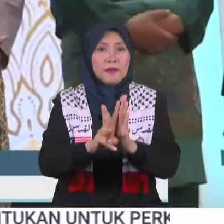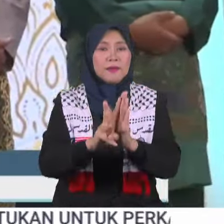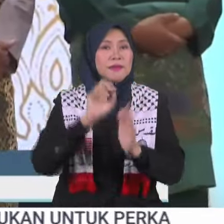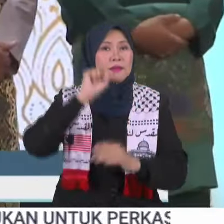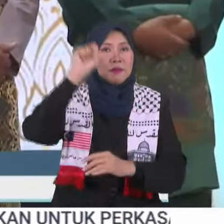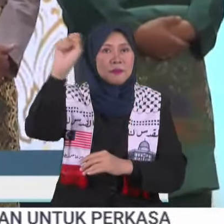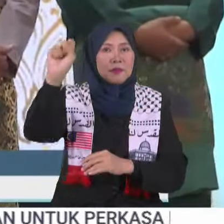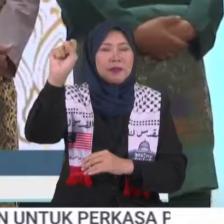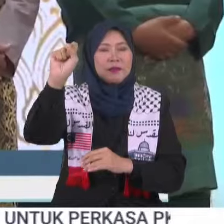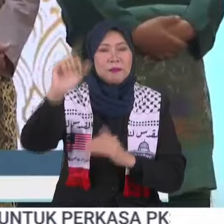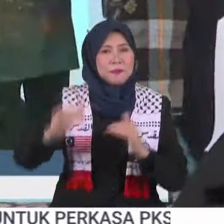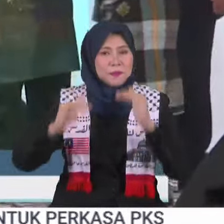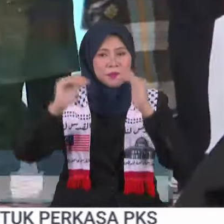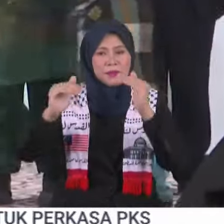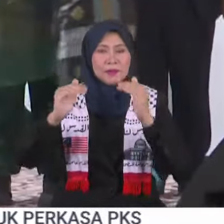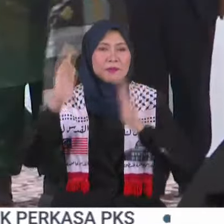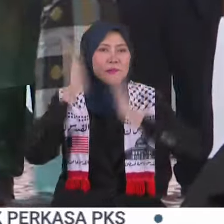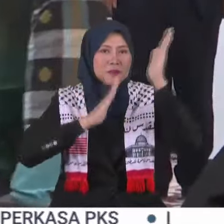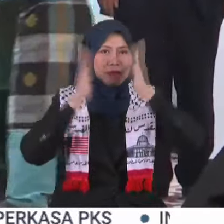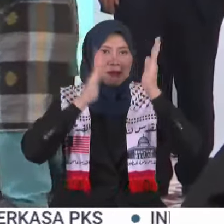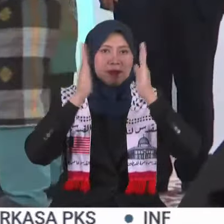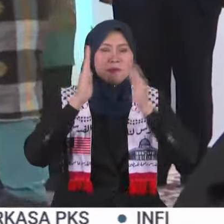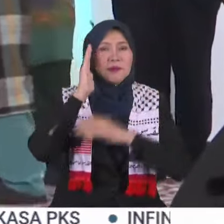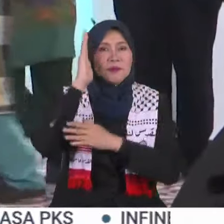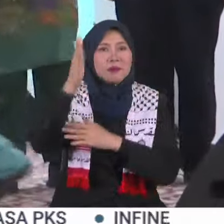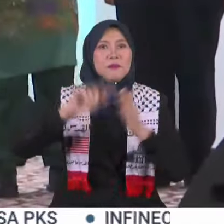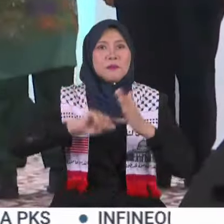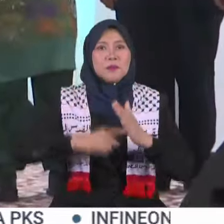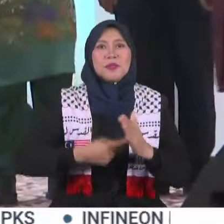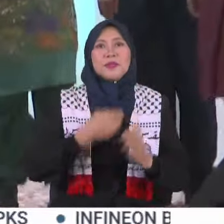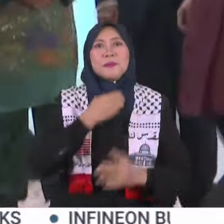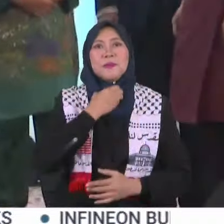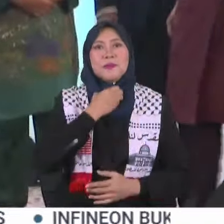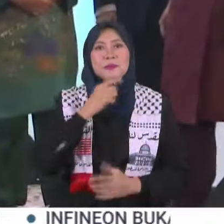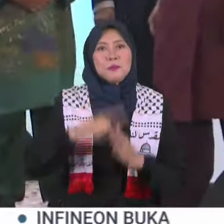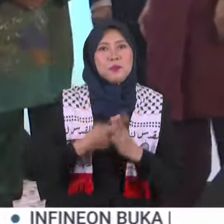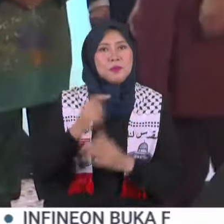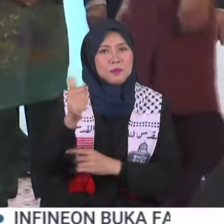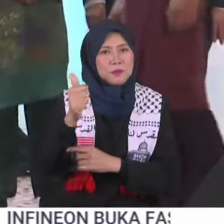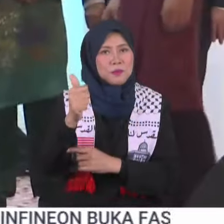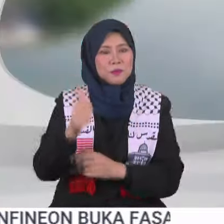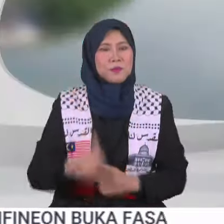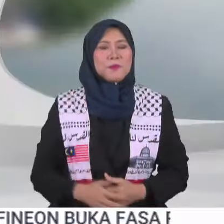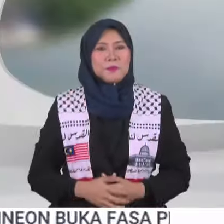Mahrajan Amal Islami peringkat kebangsaan yang akan berlangsung di Perak Oktober depan.